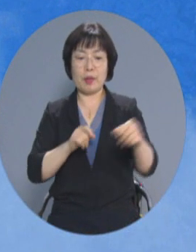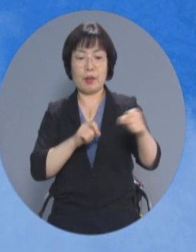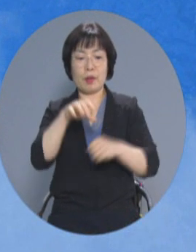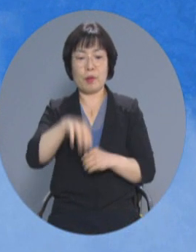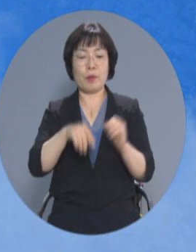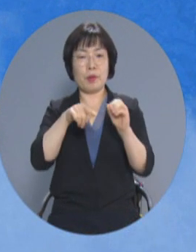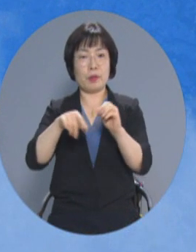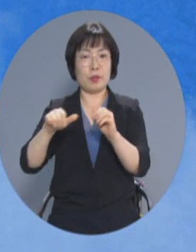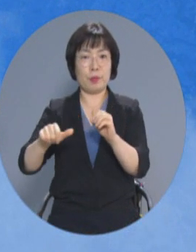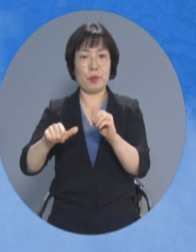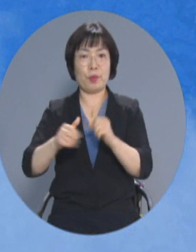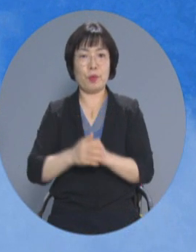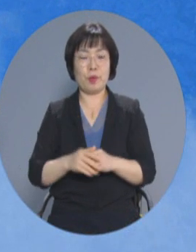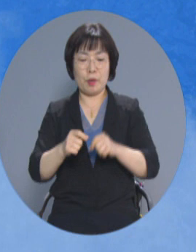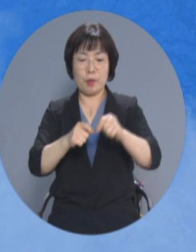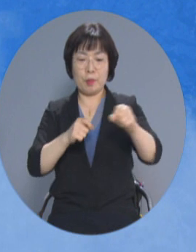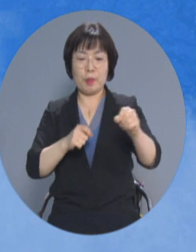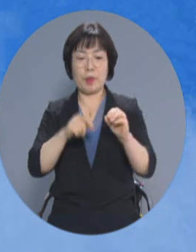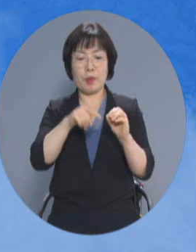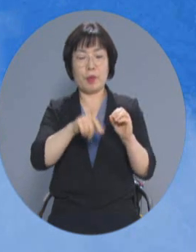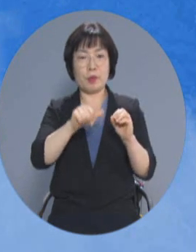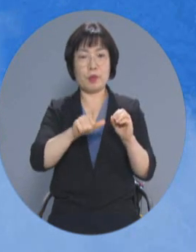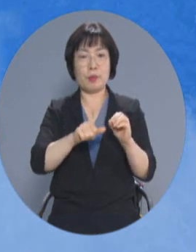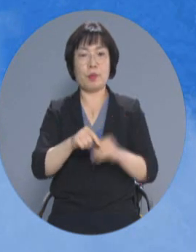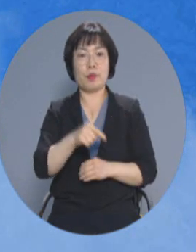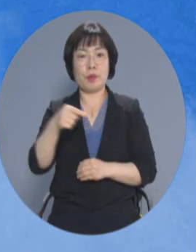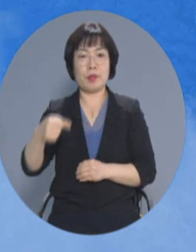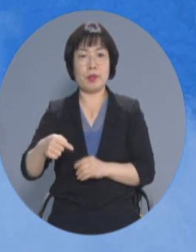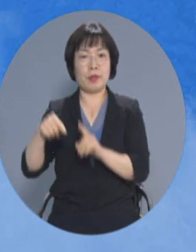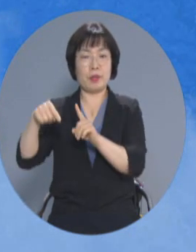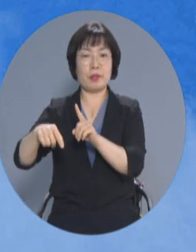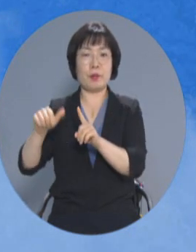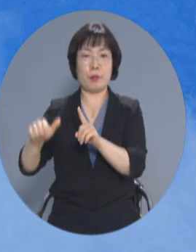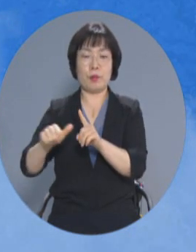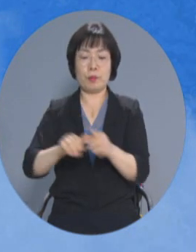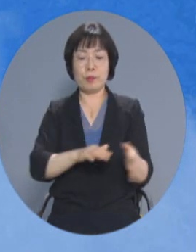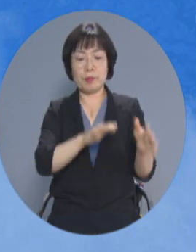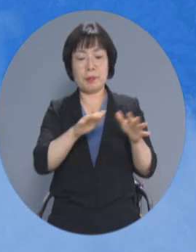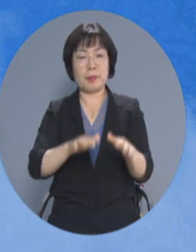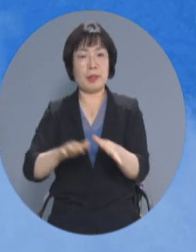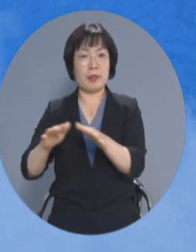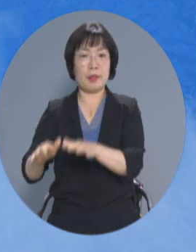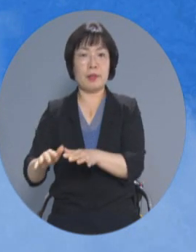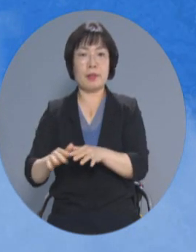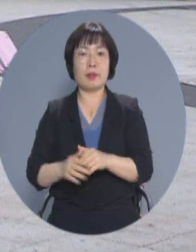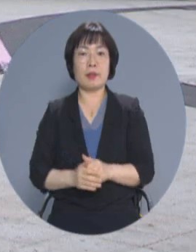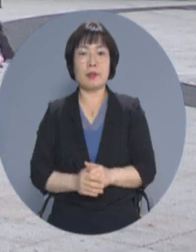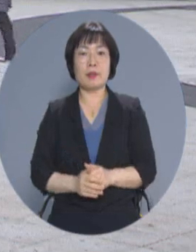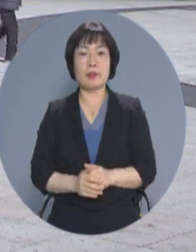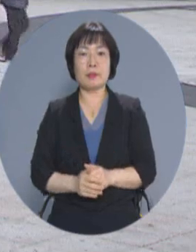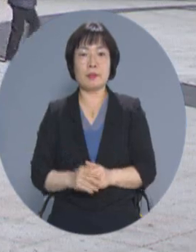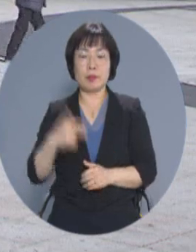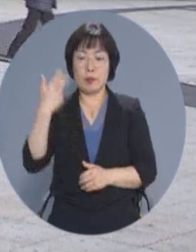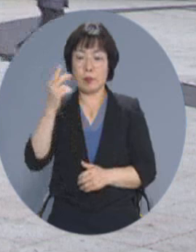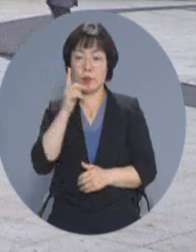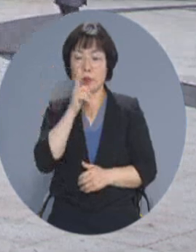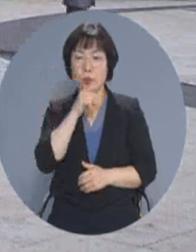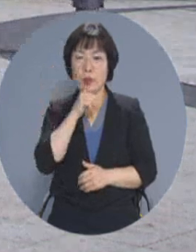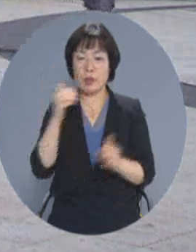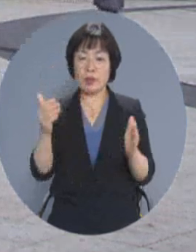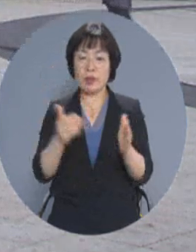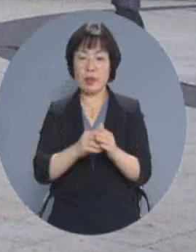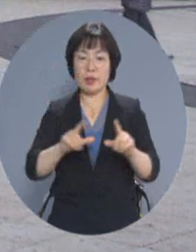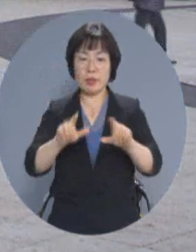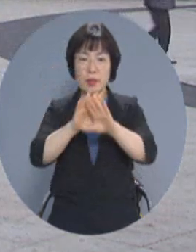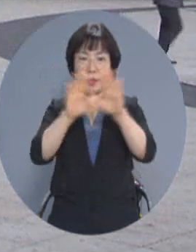앞바다에서 0.5m, 먼바다에서 0.5에서 1.5m로 일겠습니다. 다음 주 월요일까지는